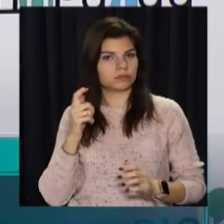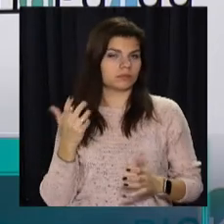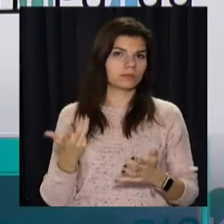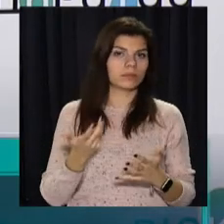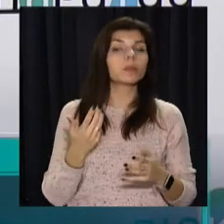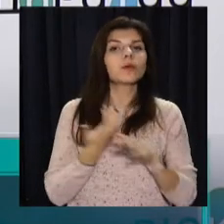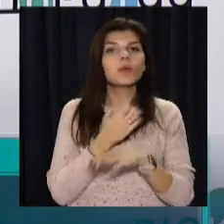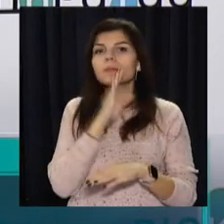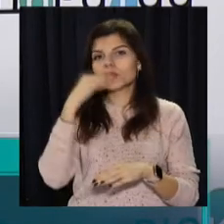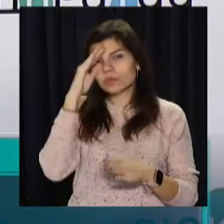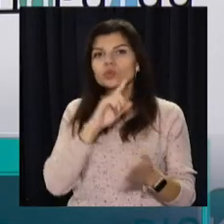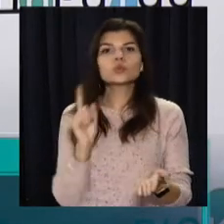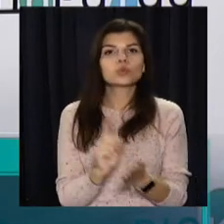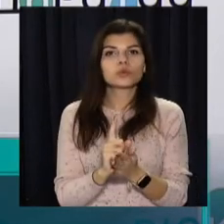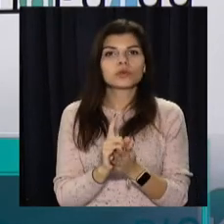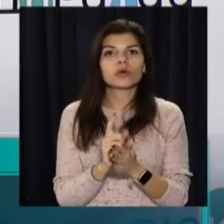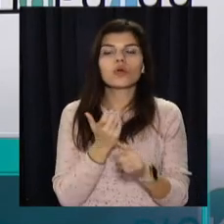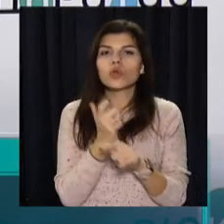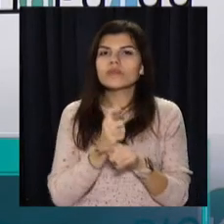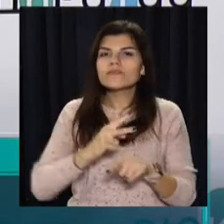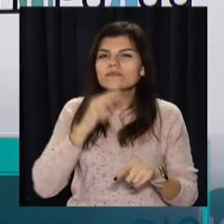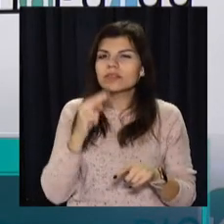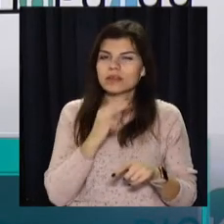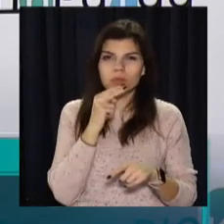повинні дуже ретельно